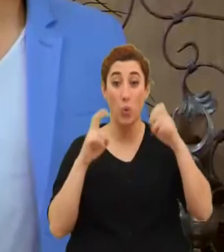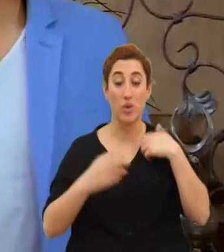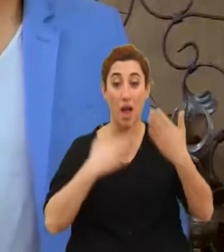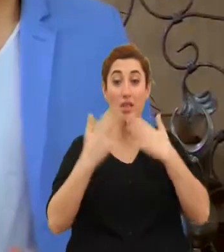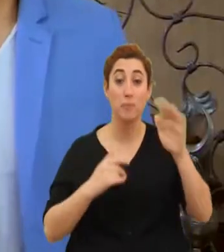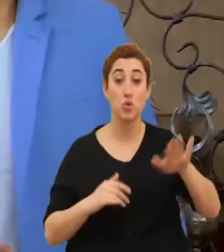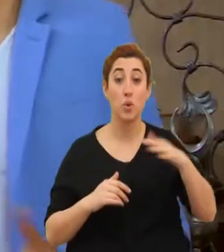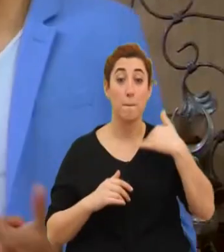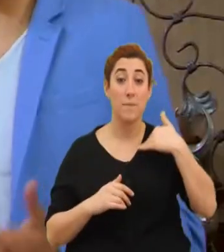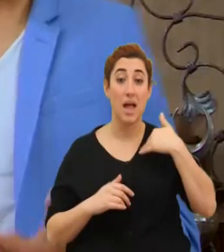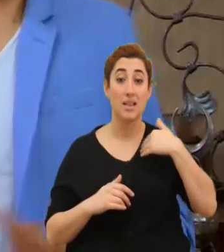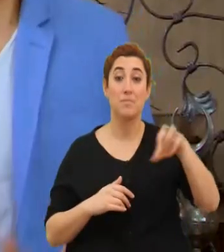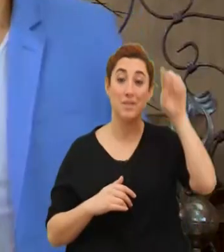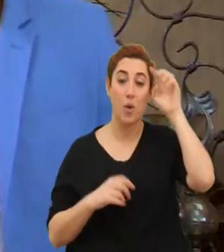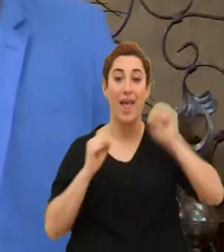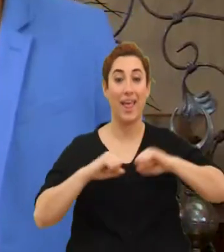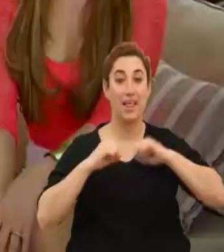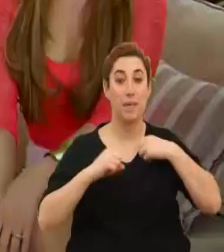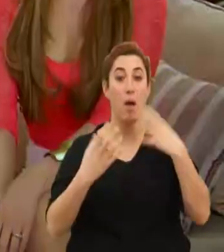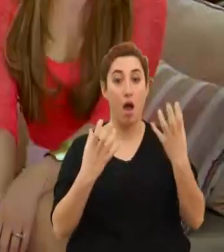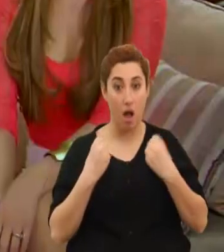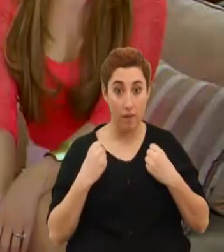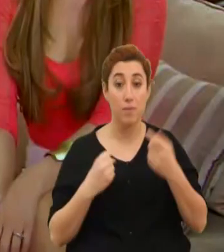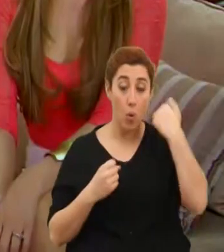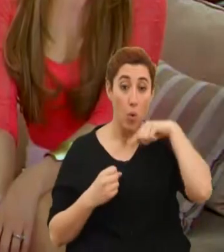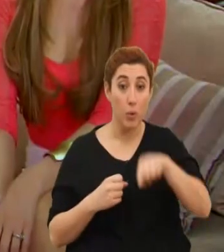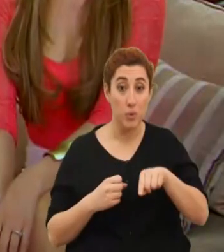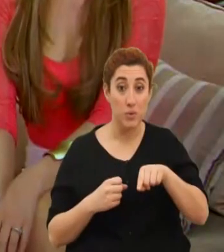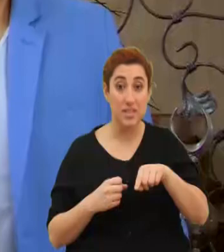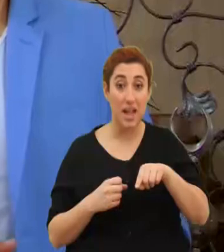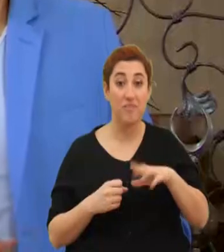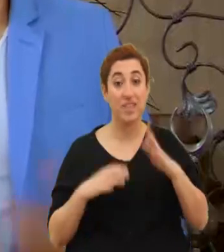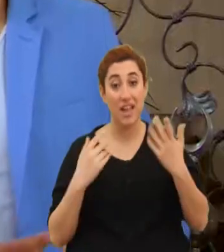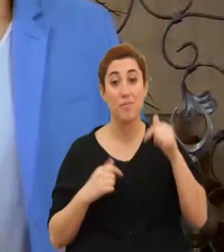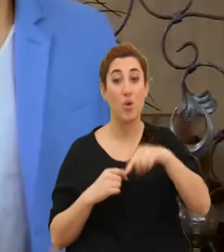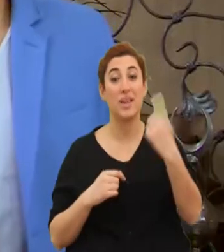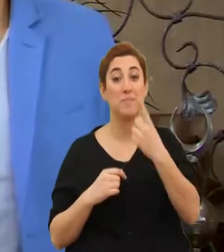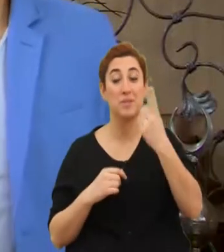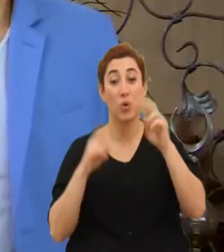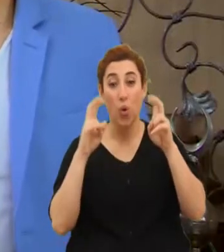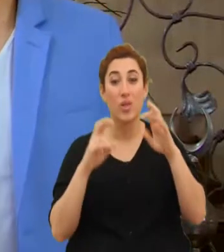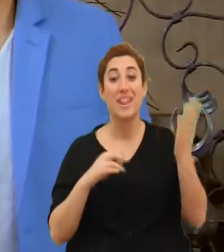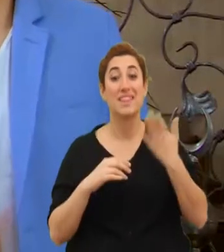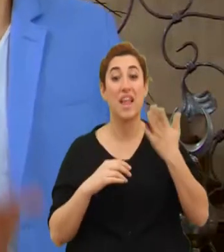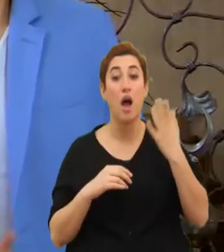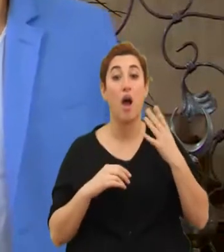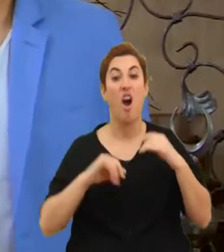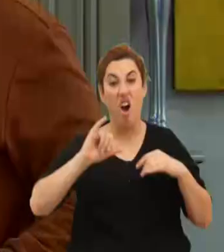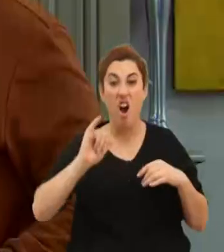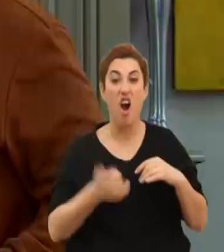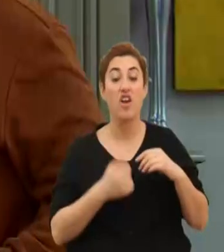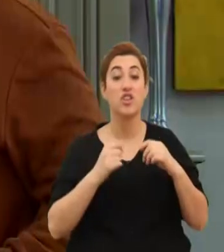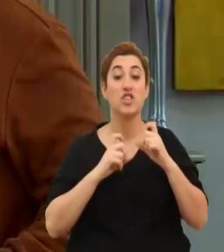danışacağız. Çünkü ben psikolog eğitimi de aldım. Ona göre yani böyle bir vaziyetin daha